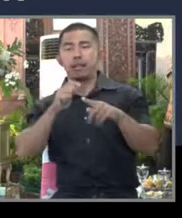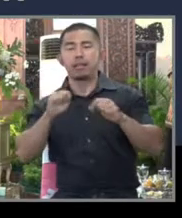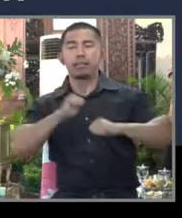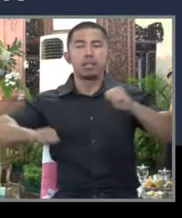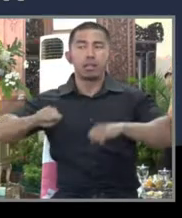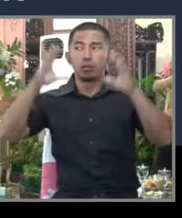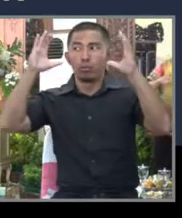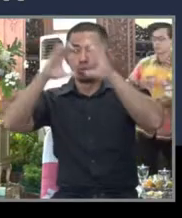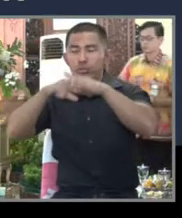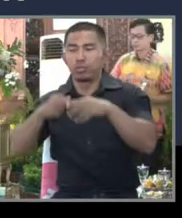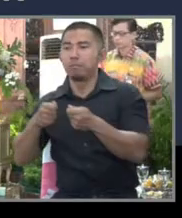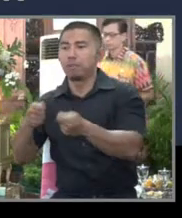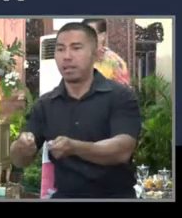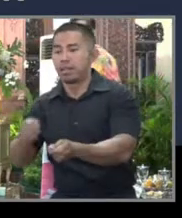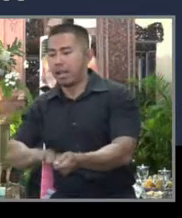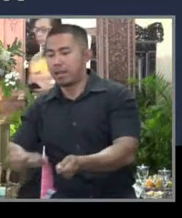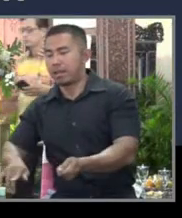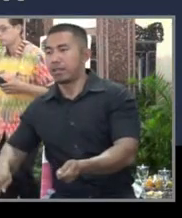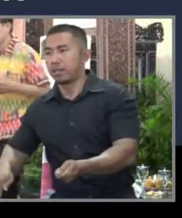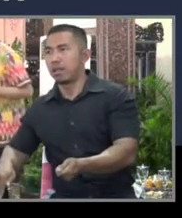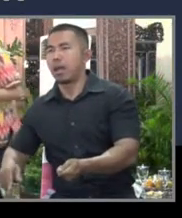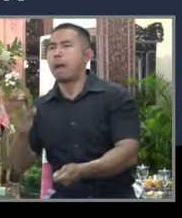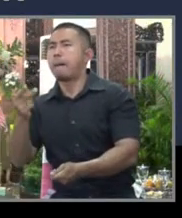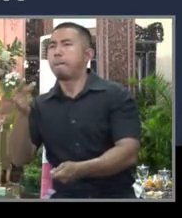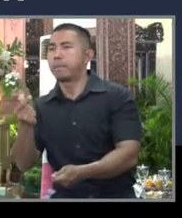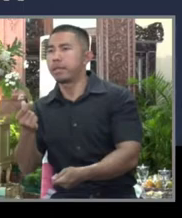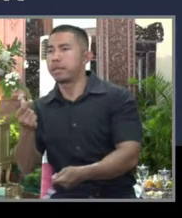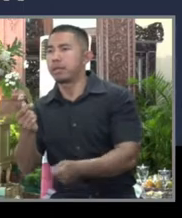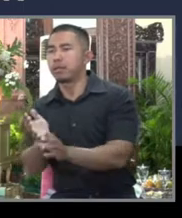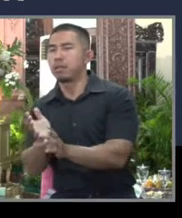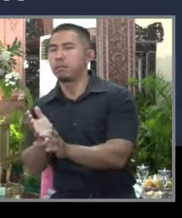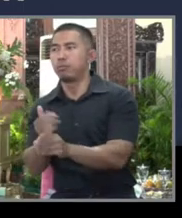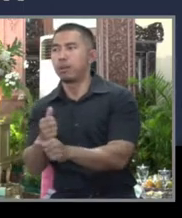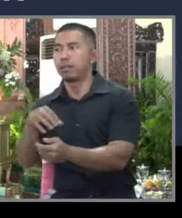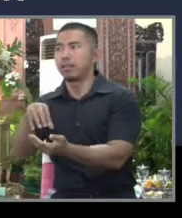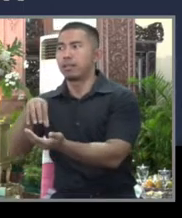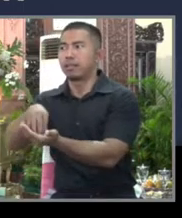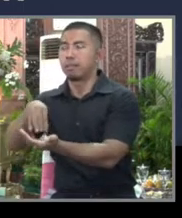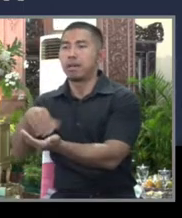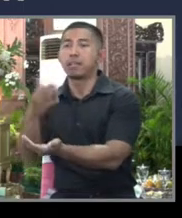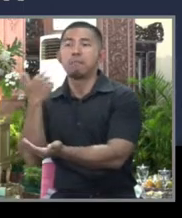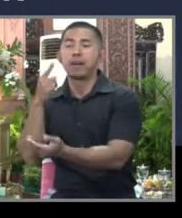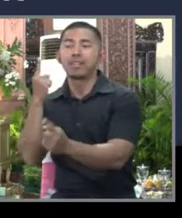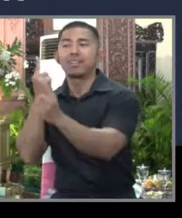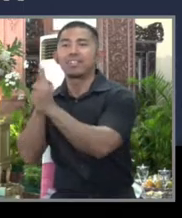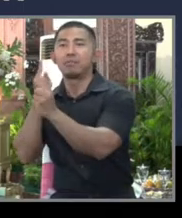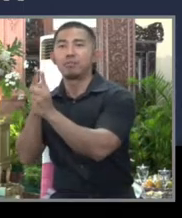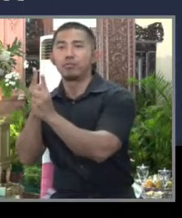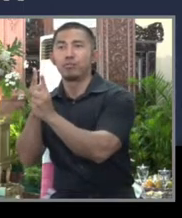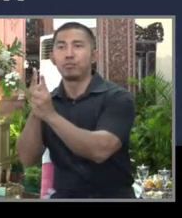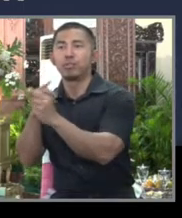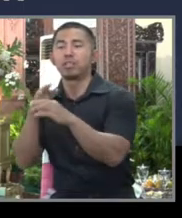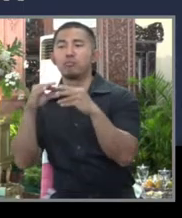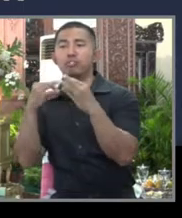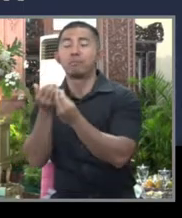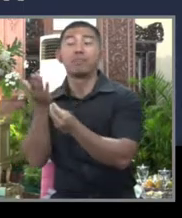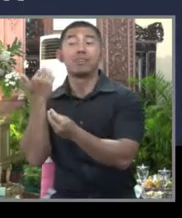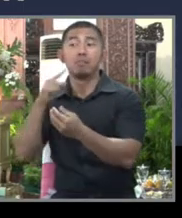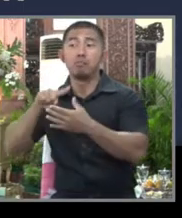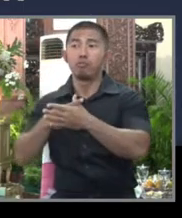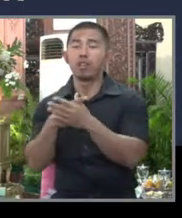berikan. Anak-anak kita hampir di dua tempat yang kemarin kita bertemu di Musrenbang wilayah ini, mulai